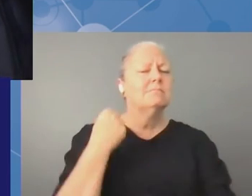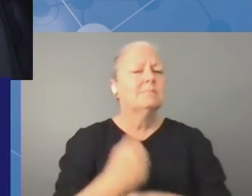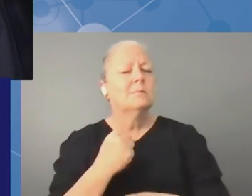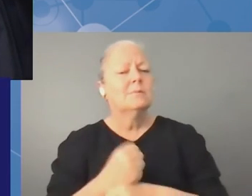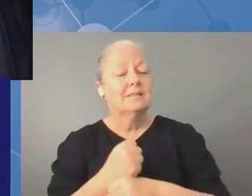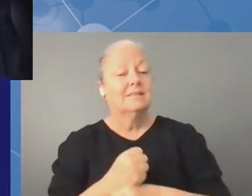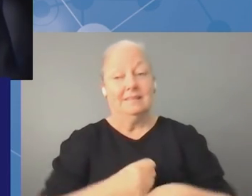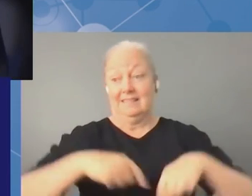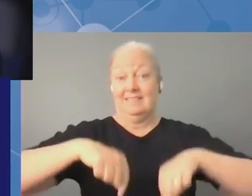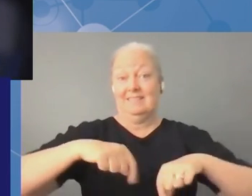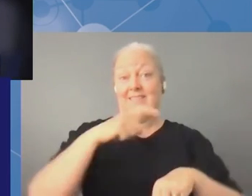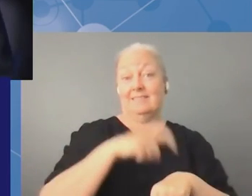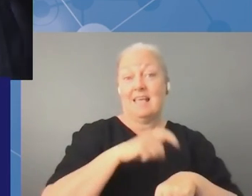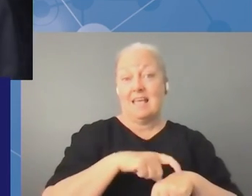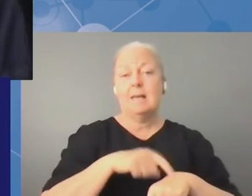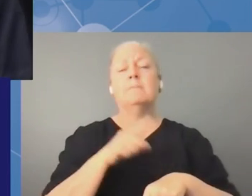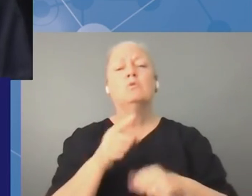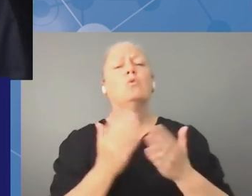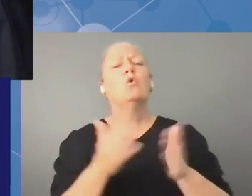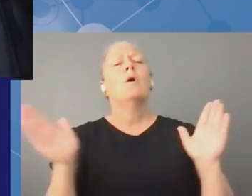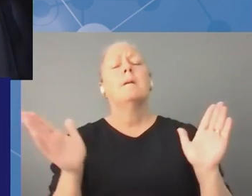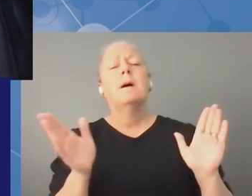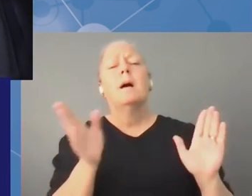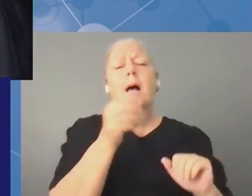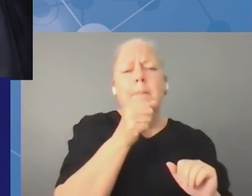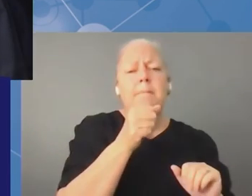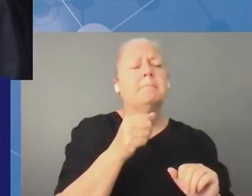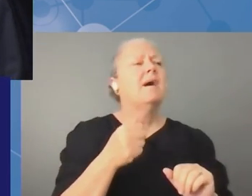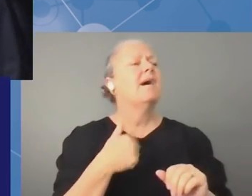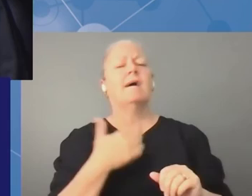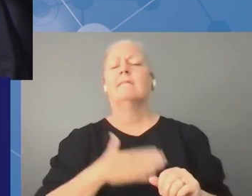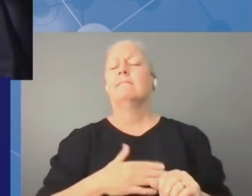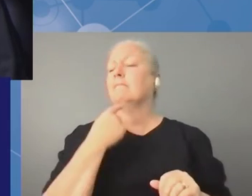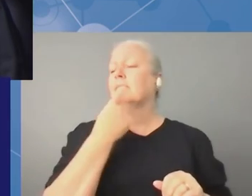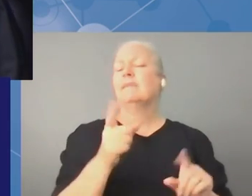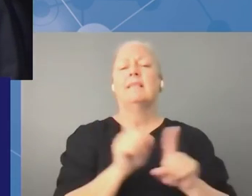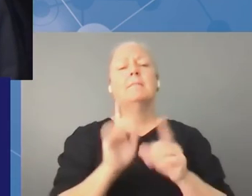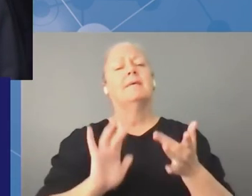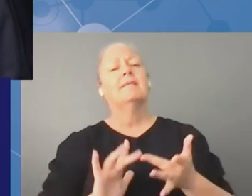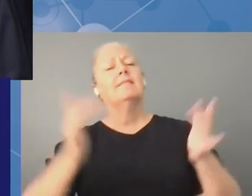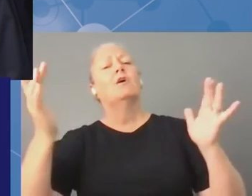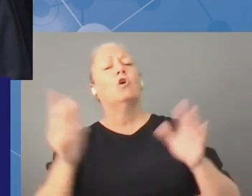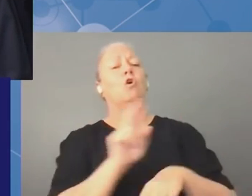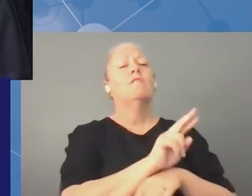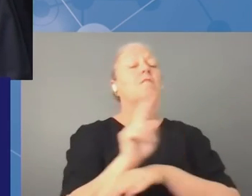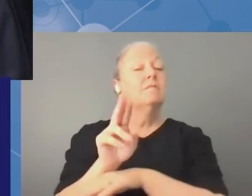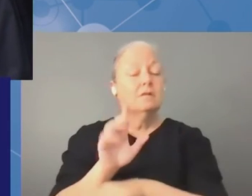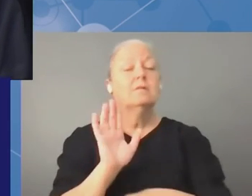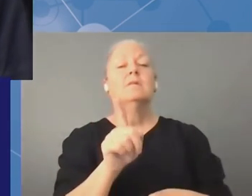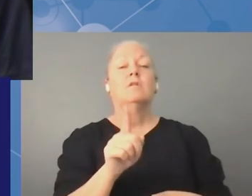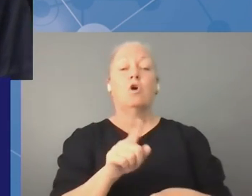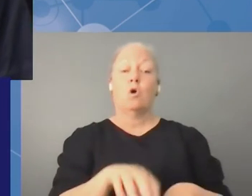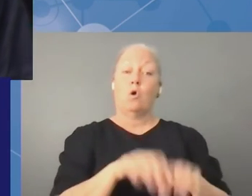мы можем говорить об управлении интернетом. Благодарю страну, принимающую форум.